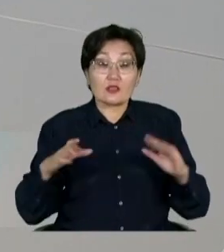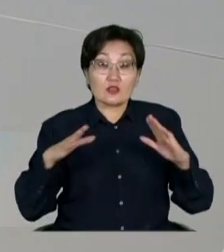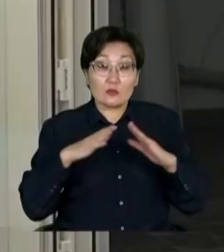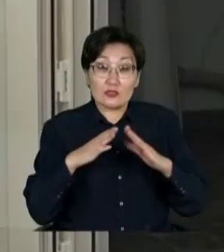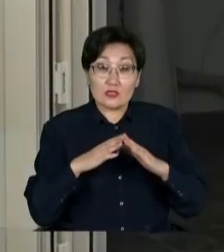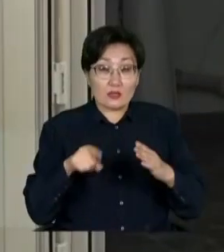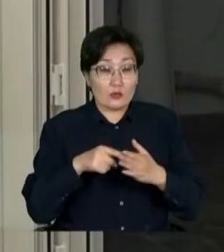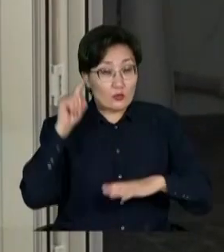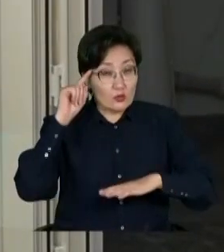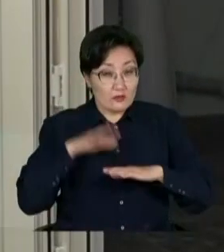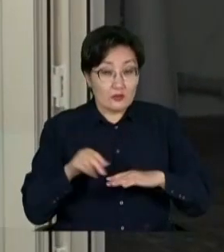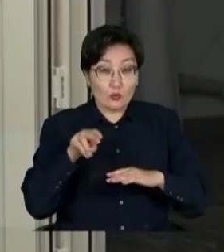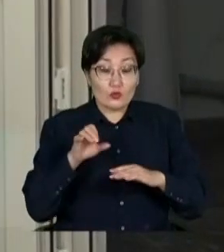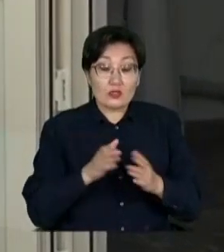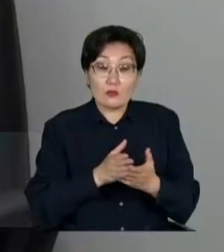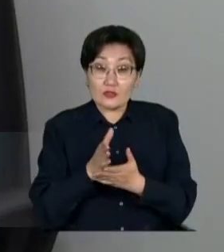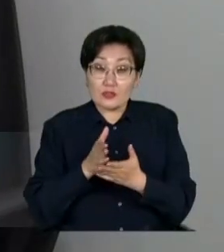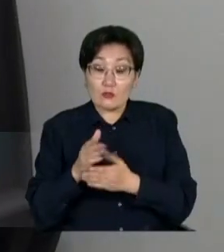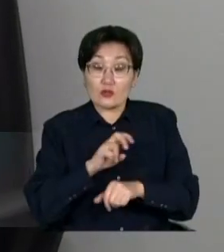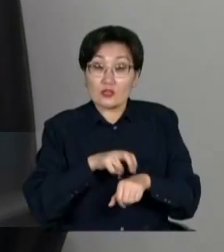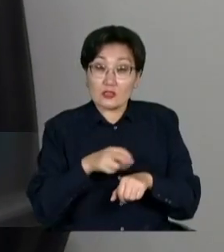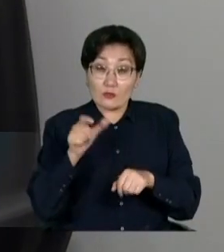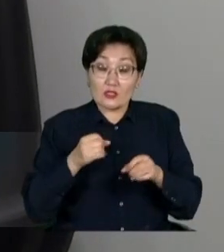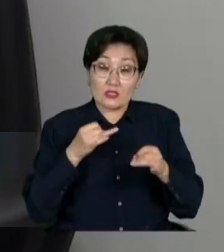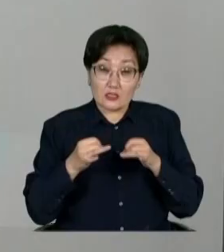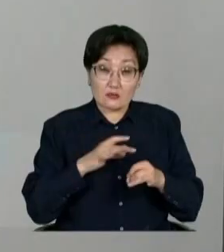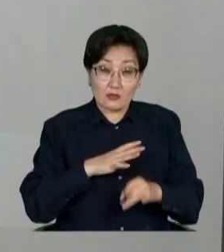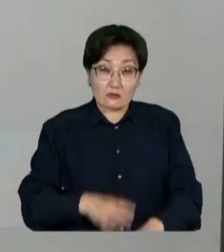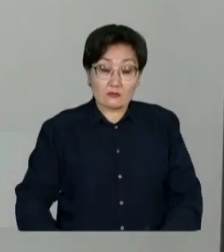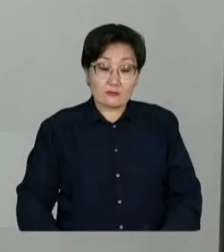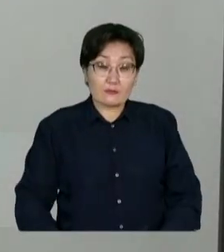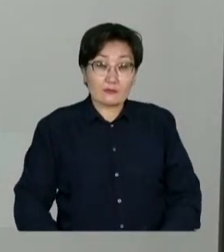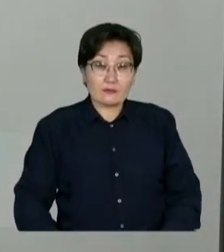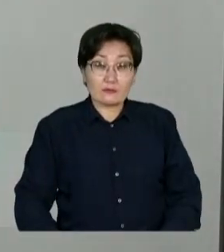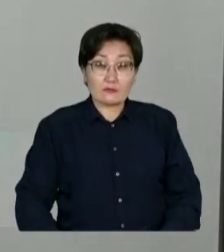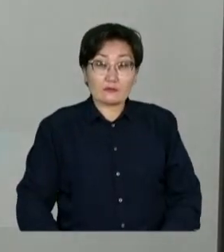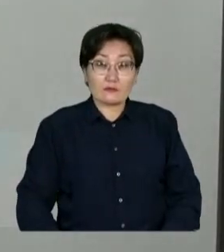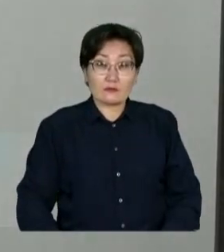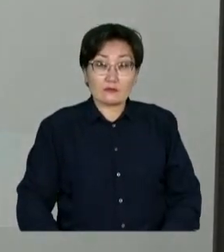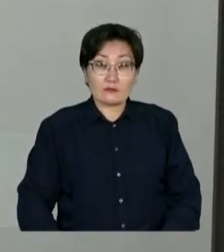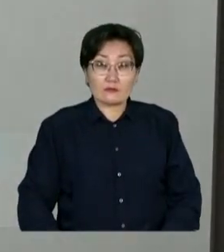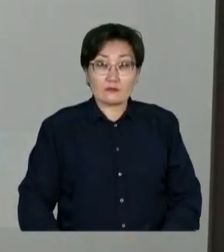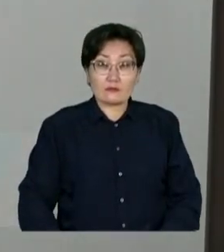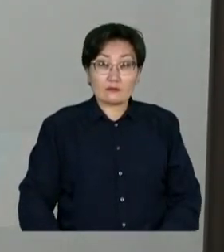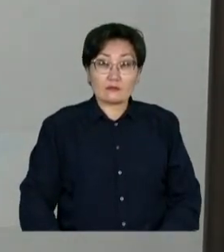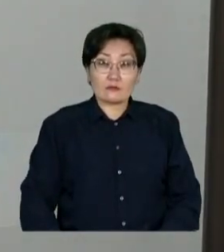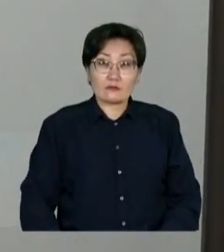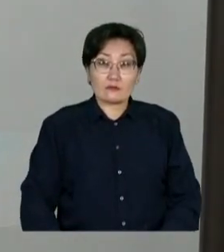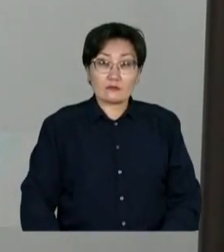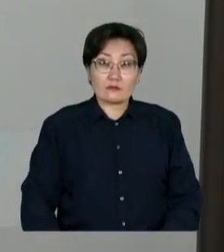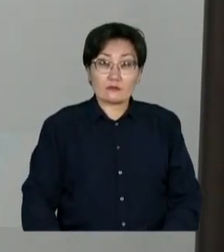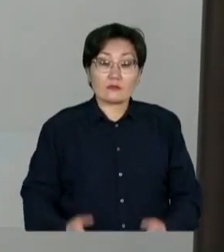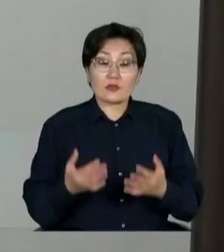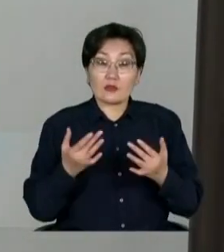ғимаратта қала әкімі Ерболат Досаев аралап дәрігерлермен тілдесіп қайтты. Сыбама поликлиника бөлімі керек емес. Просто сваның статусы